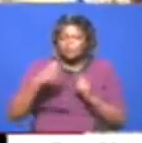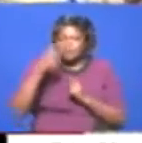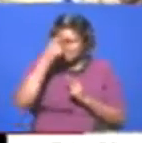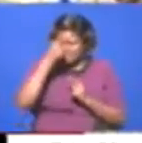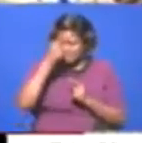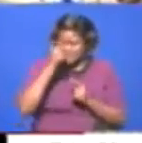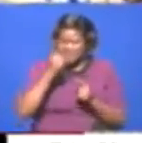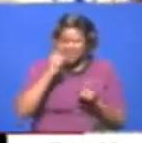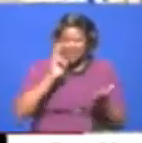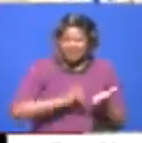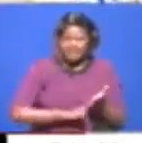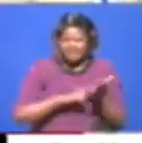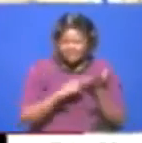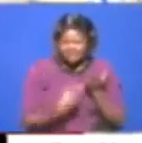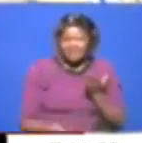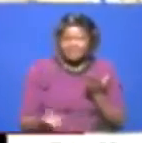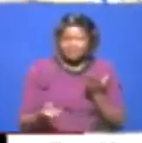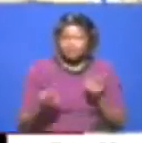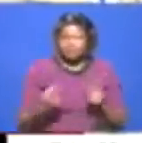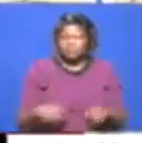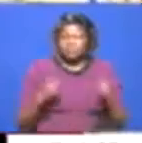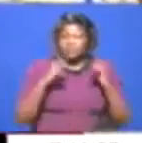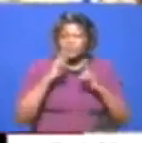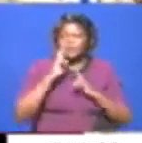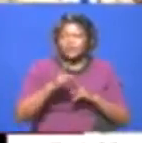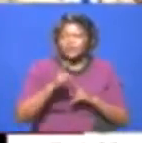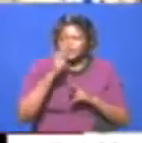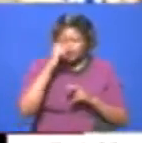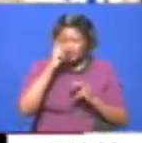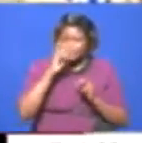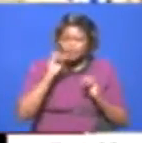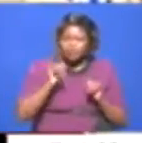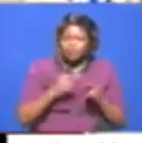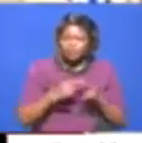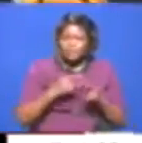kushindwa kuzaa matunda. Nikiripotia Darubini, mimi ni Zainab Said.